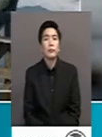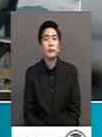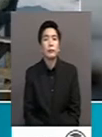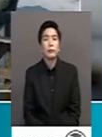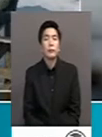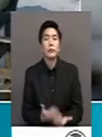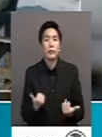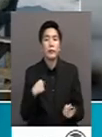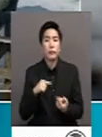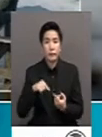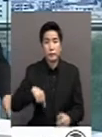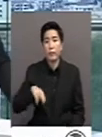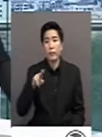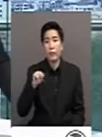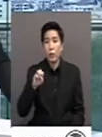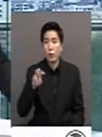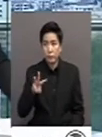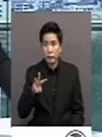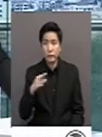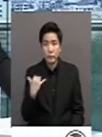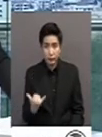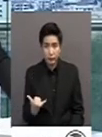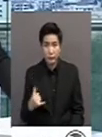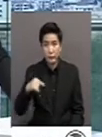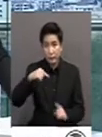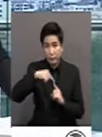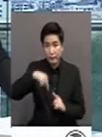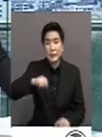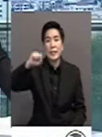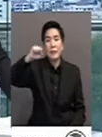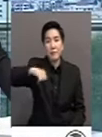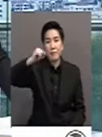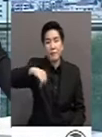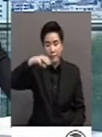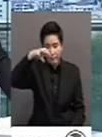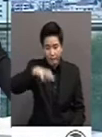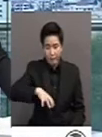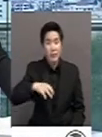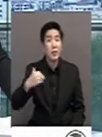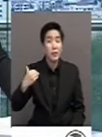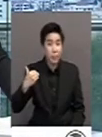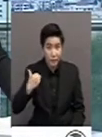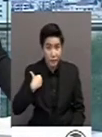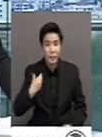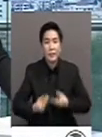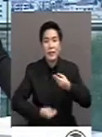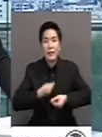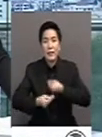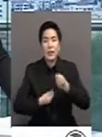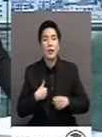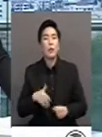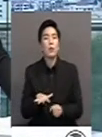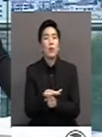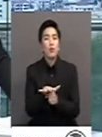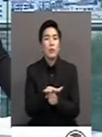ผู้ชมครับที่สตูดิโอ Now แอดสยาม ครับ ที่ใจกลางสยามสแควร์วันนี้เรามีตลาดพอเพียง